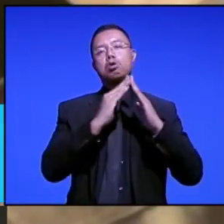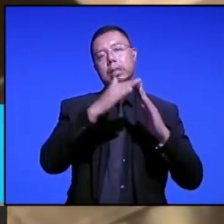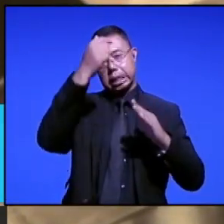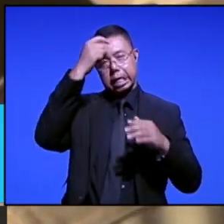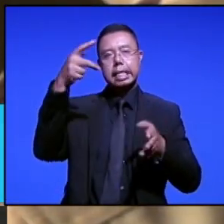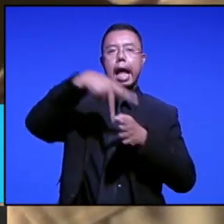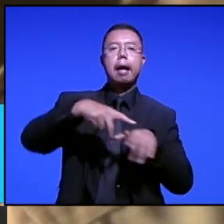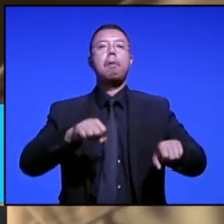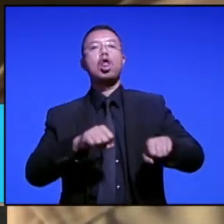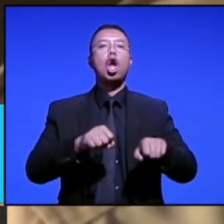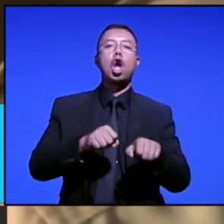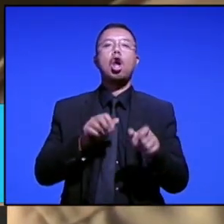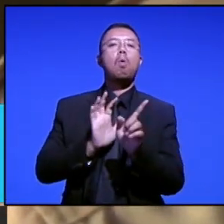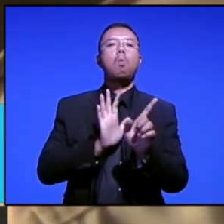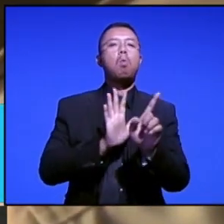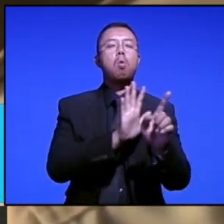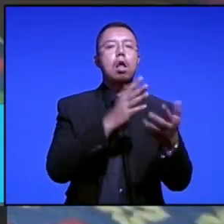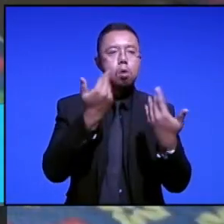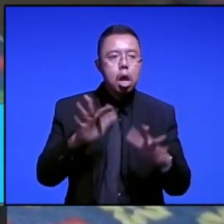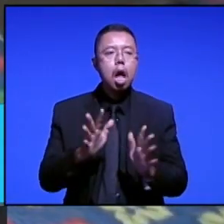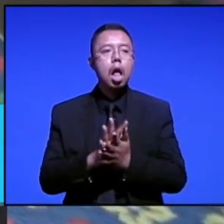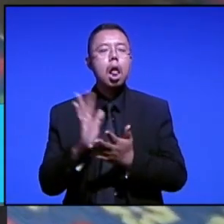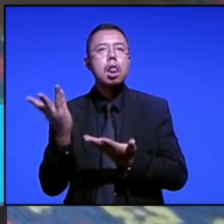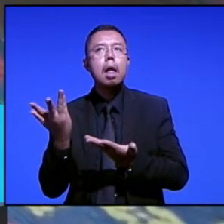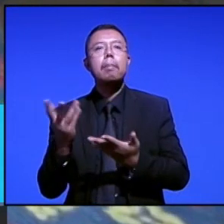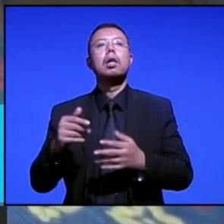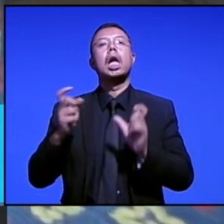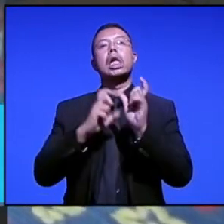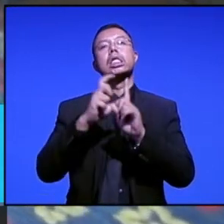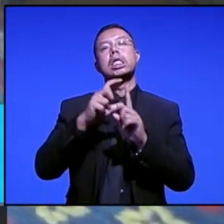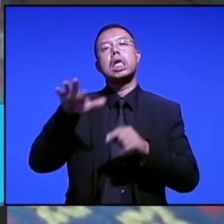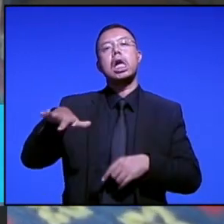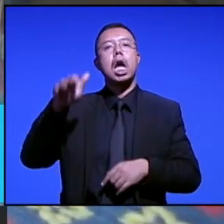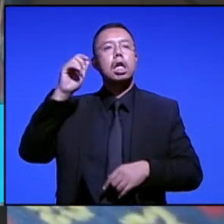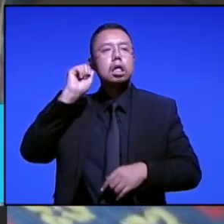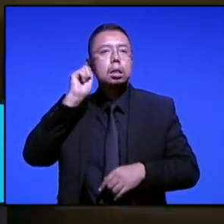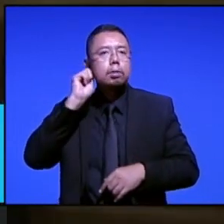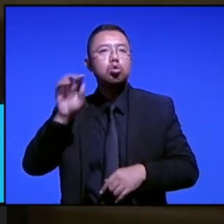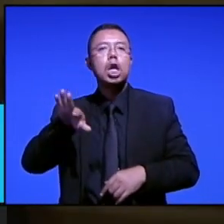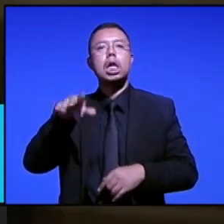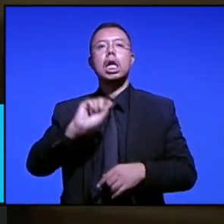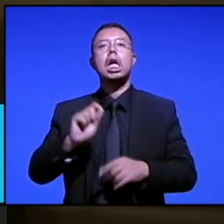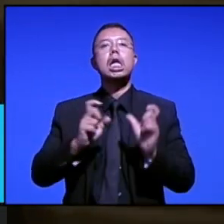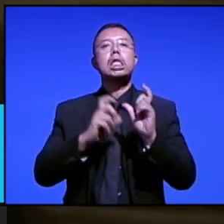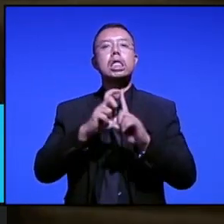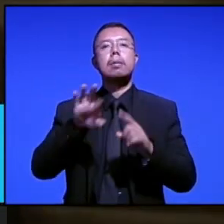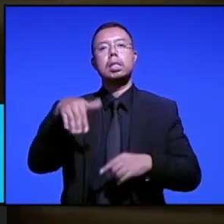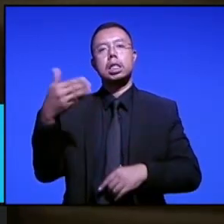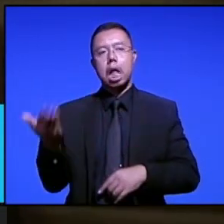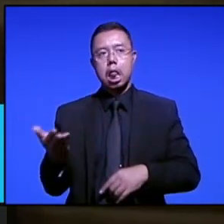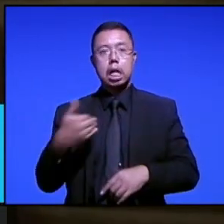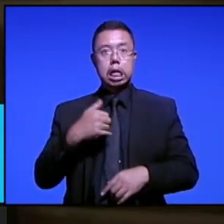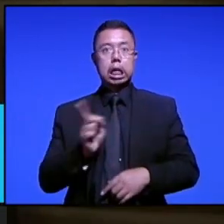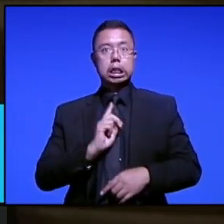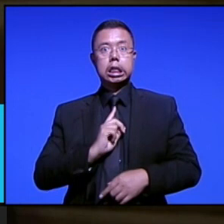motor. Namun sayang, siswi SDN Sukatani 1 ini meninggal di tengah perjalanan. Dari sini ke rumah sakit mah saya sendiri